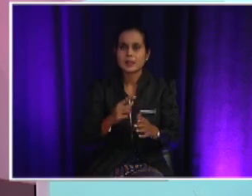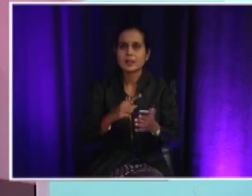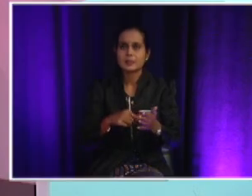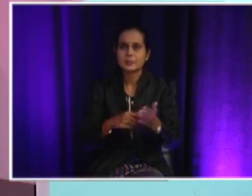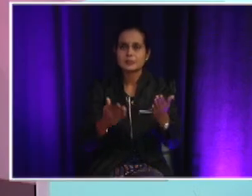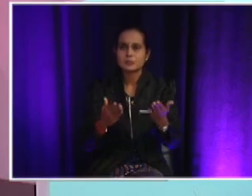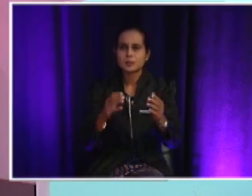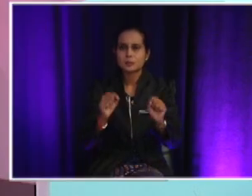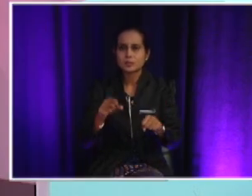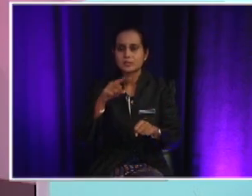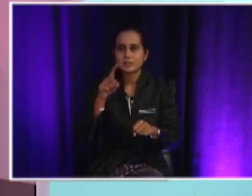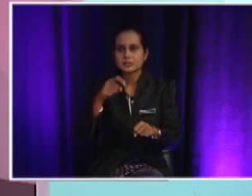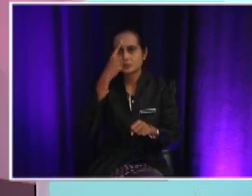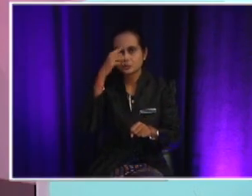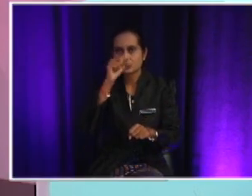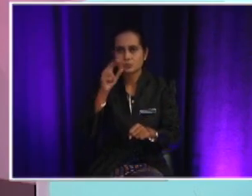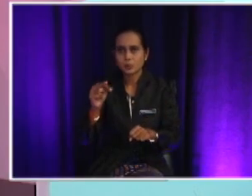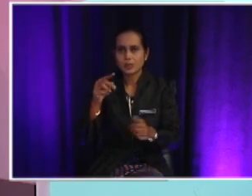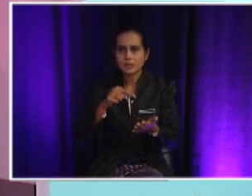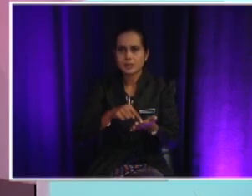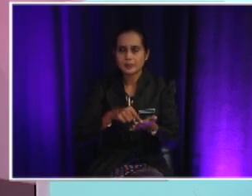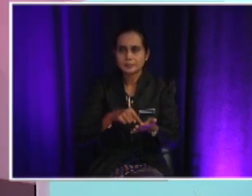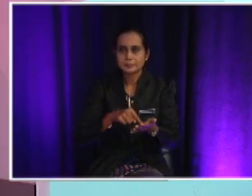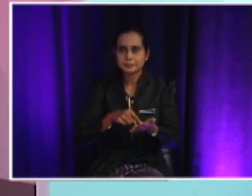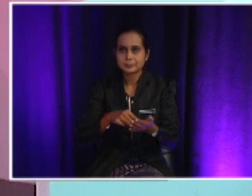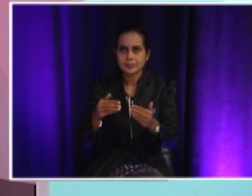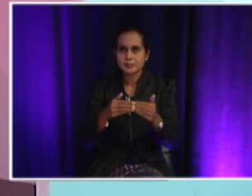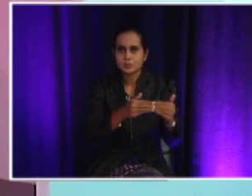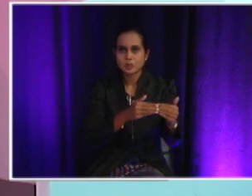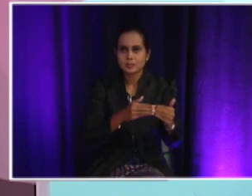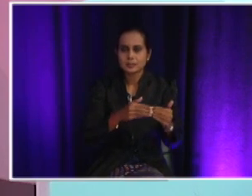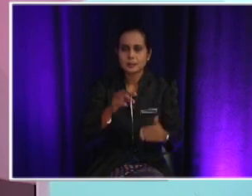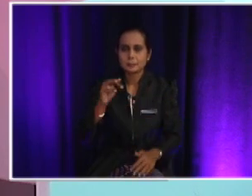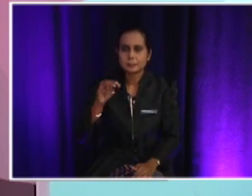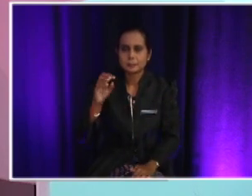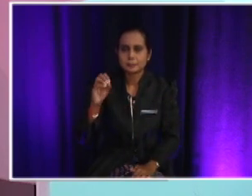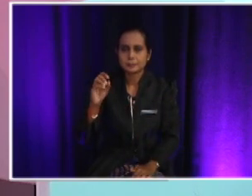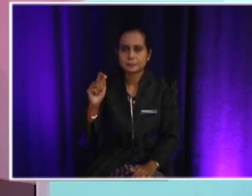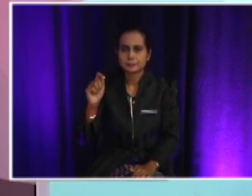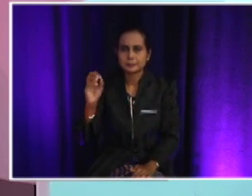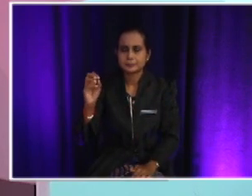ditanya untuk soalan ni? Kemungkinan sambungan motor. Sambungan motor kita tahu kalau motor